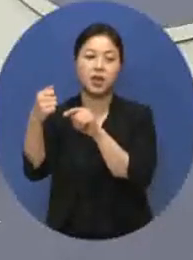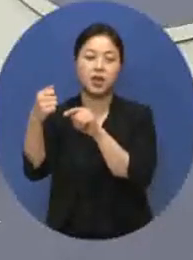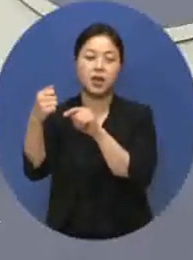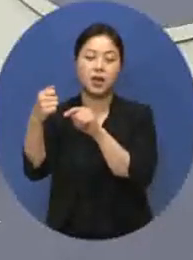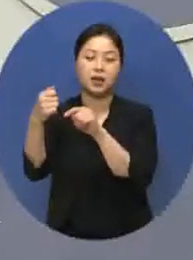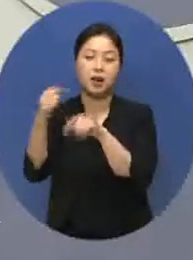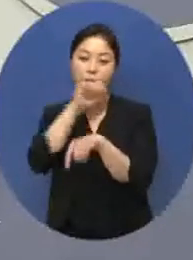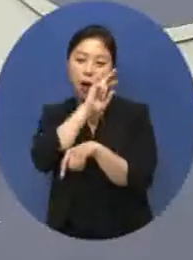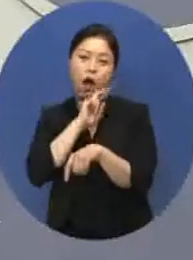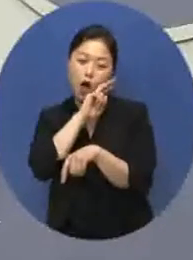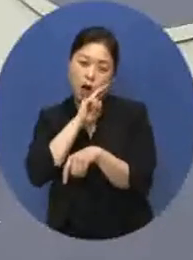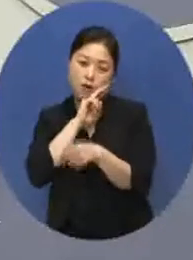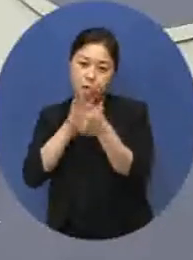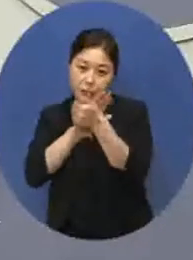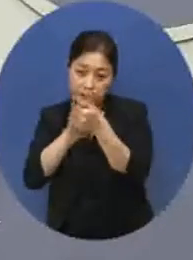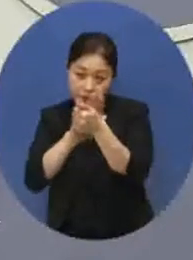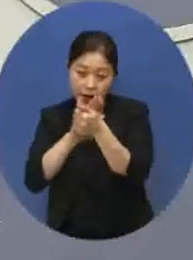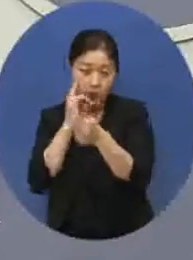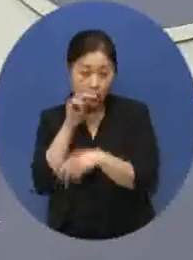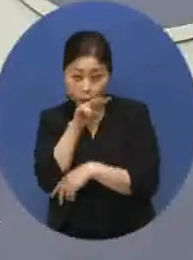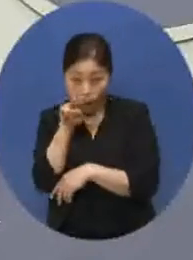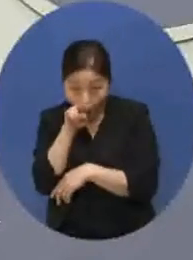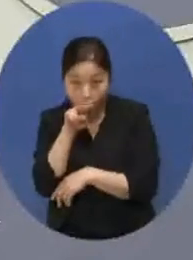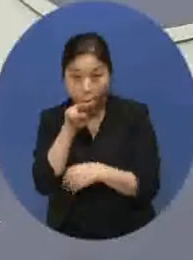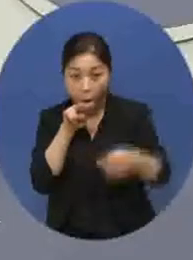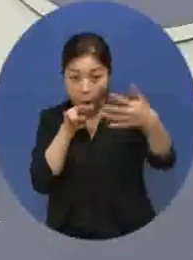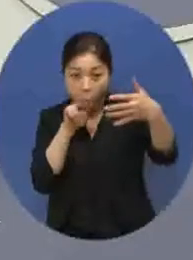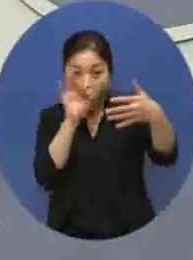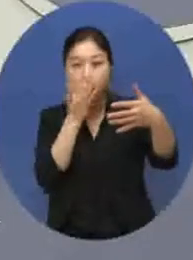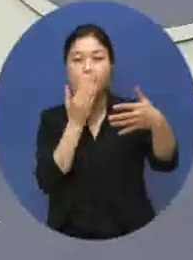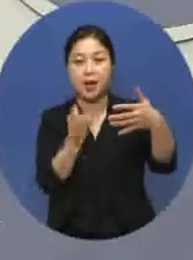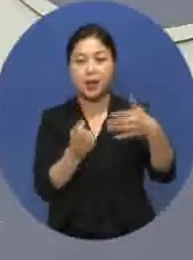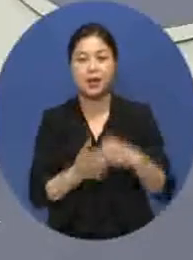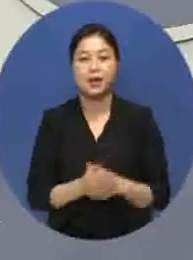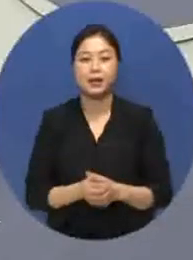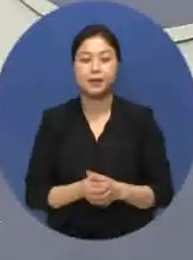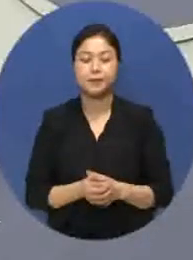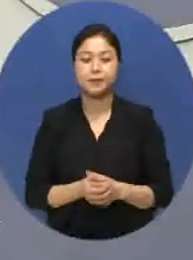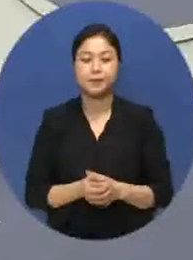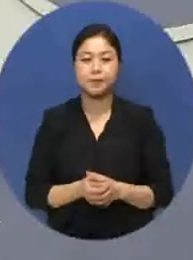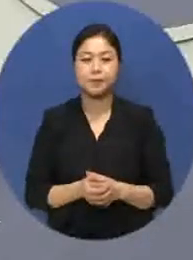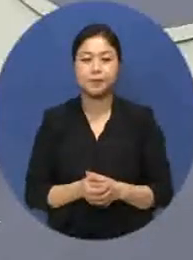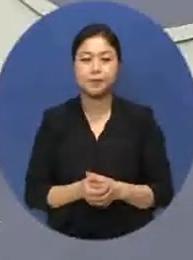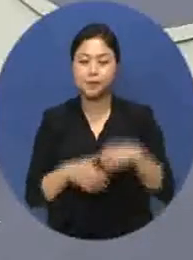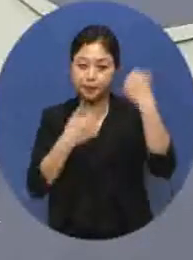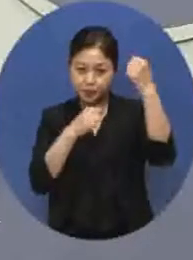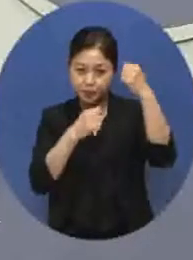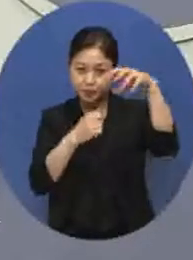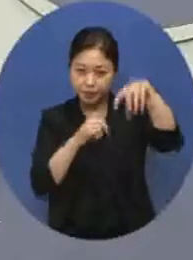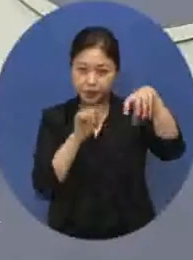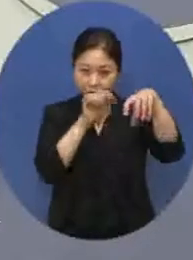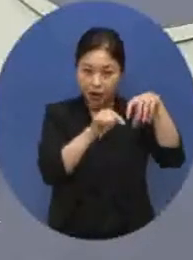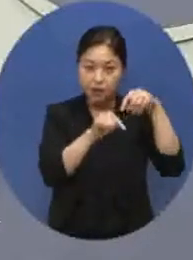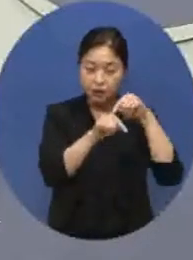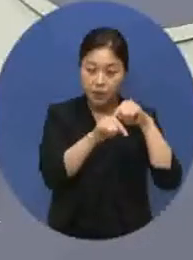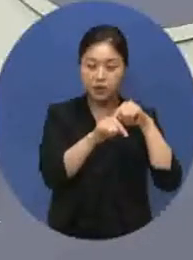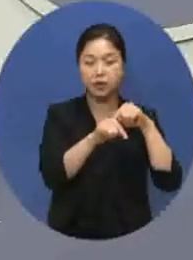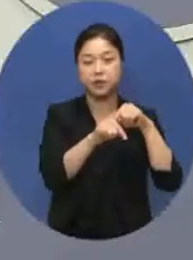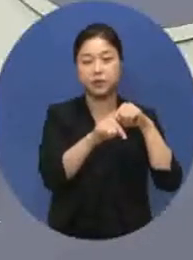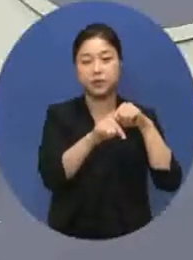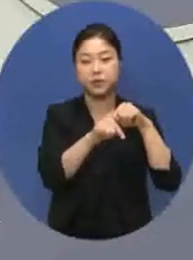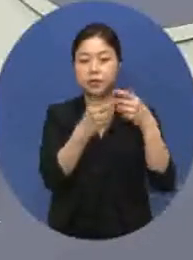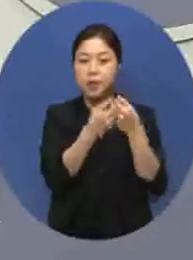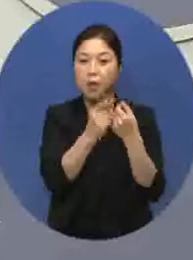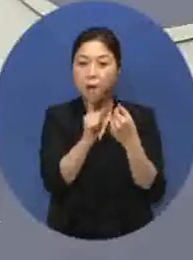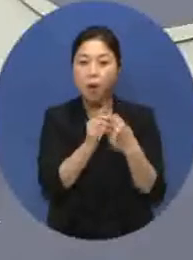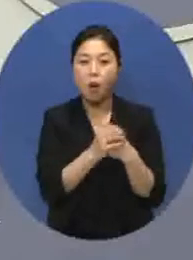제공이 눈으로 볼 수 있게 올라올 거예요. 네. 그래서 어떤 공연, 어느 극장 가서 어디 공연은 뭐 예를